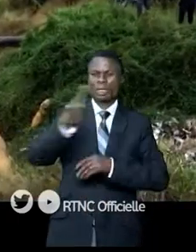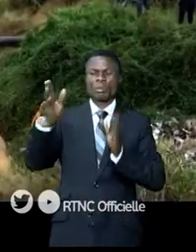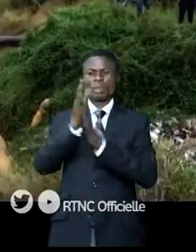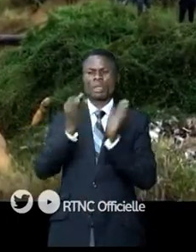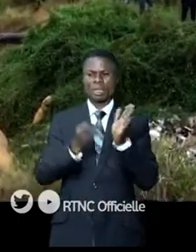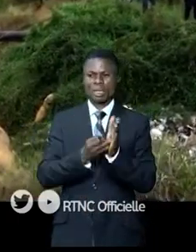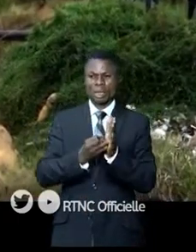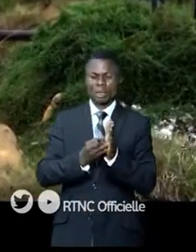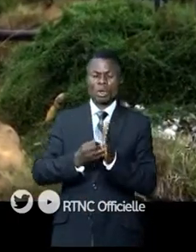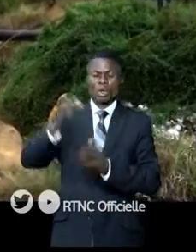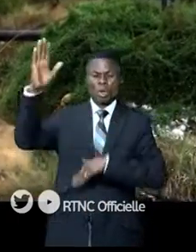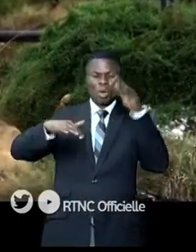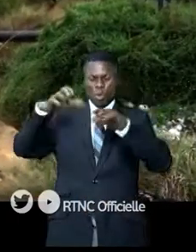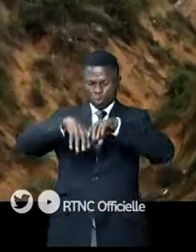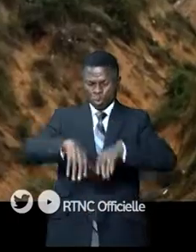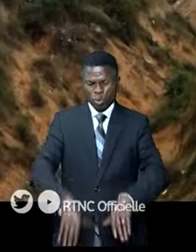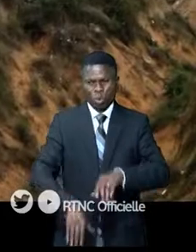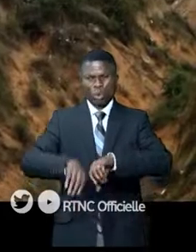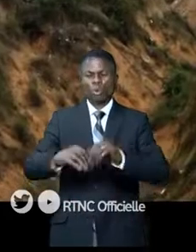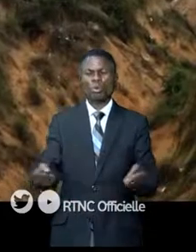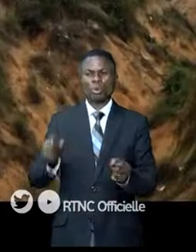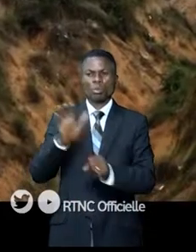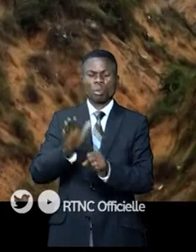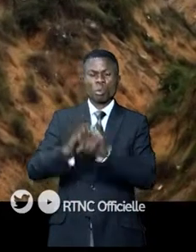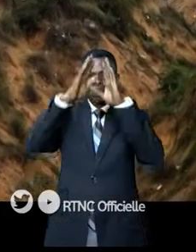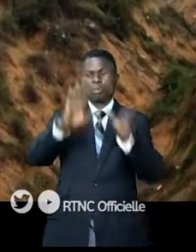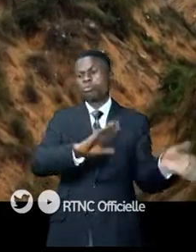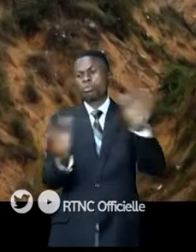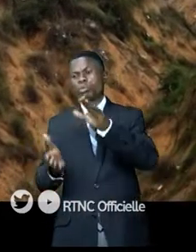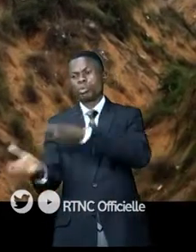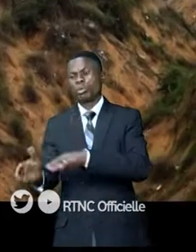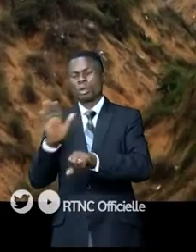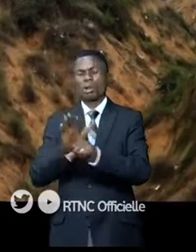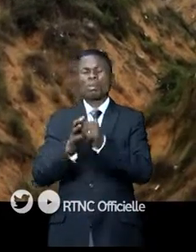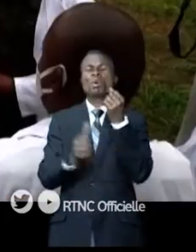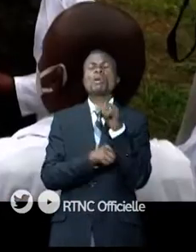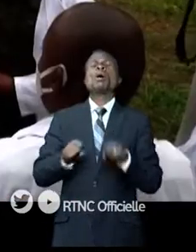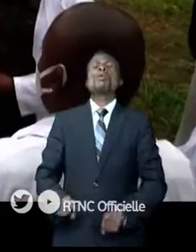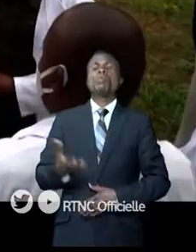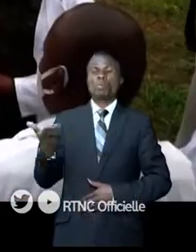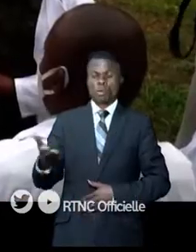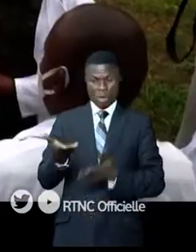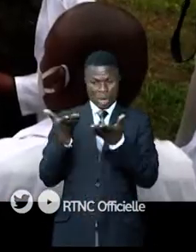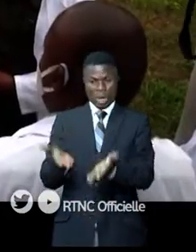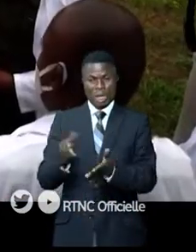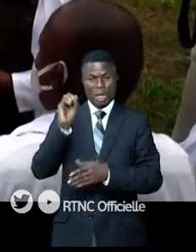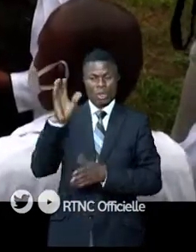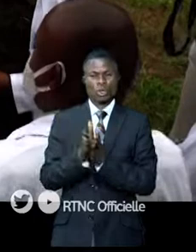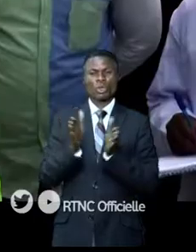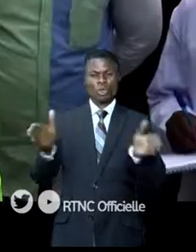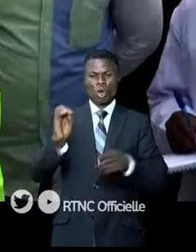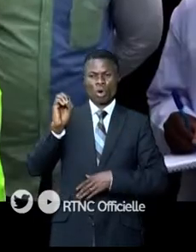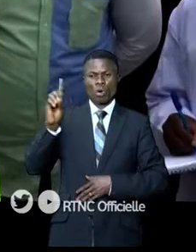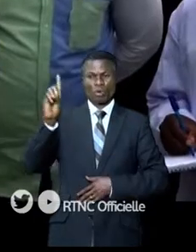une profonde érosion ayant déjà occasionné plusieurs dégâts matériels et pertes en vies humaines. Sur place, les directeurs généraux de